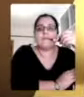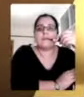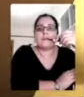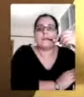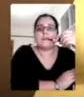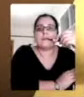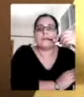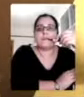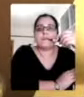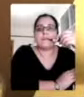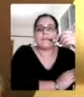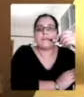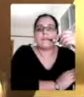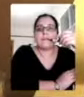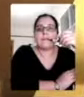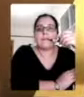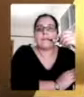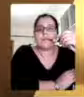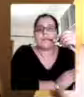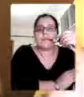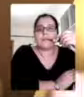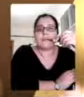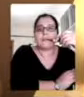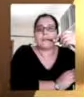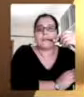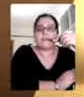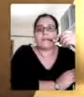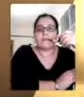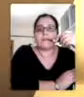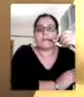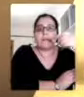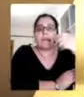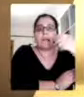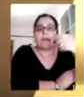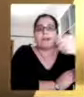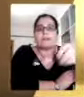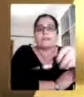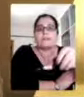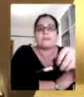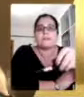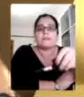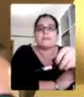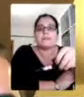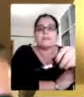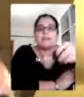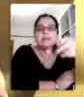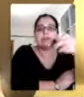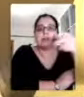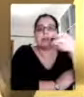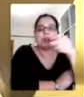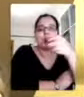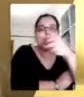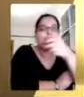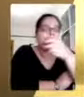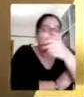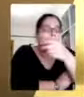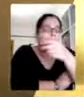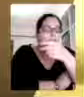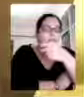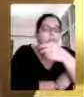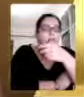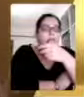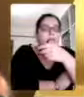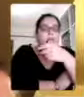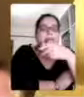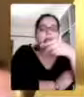kısmını hani temperın ucuyla kanırtarak pop diye ses geliyor. Yani o derece havayla şeyini Anladım. kesiyor. Benim bildiğim